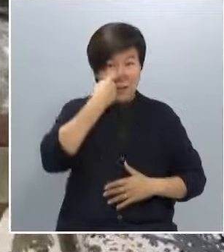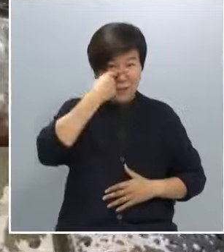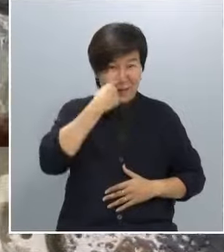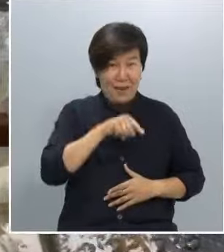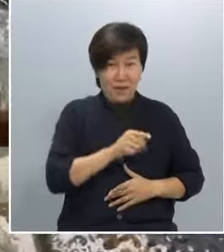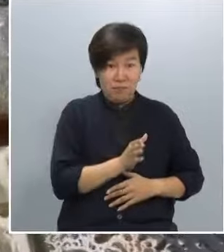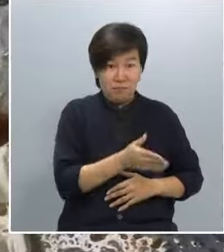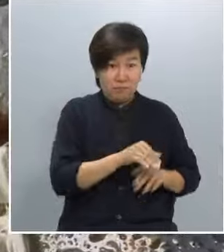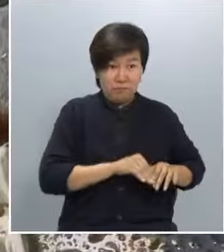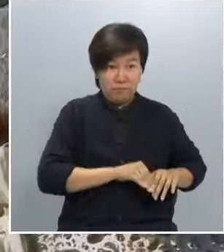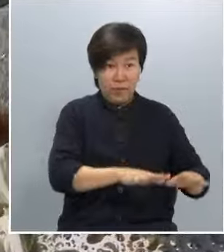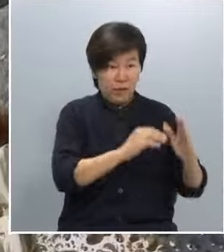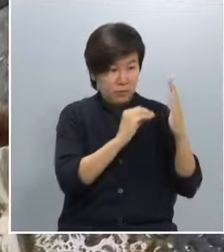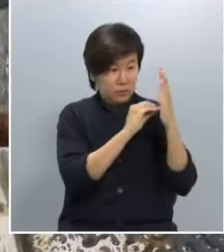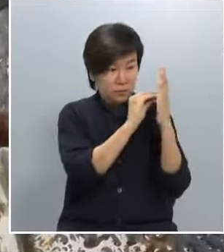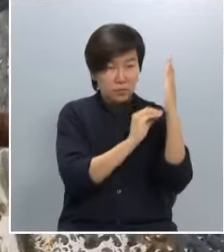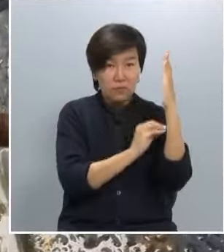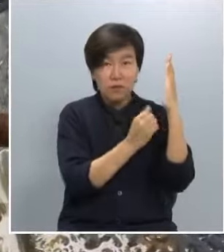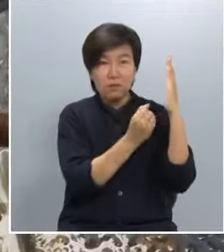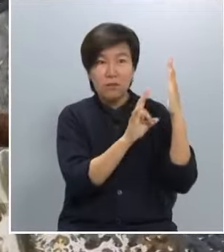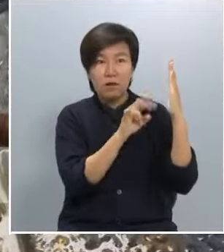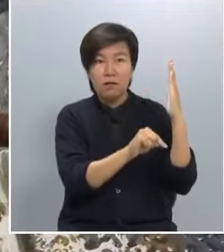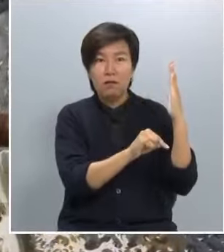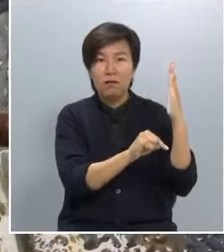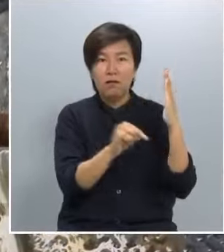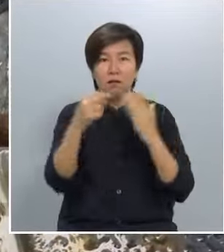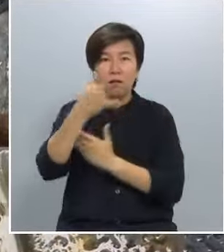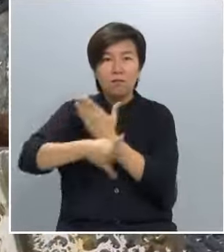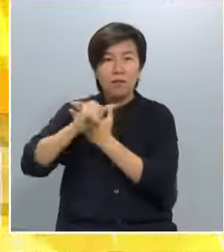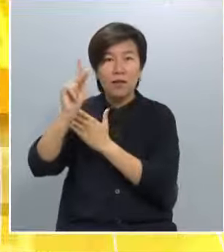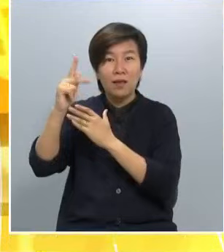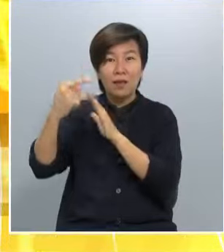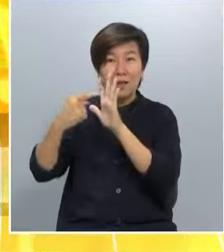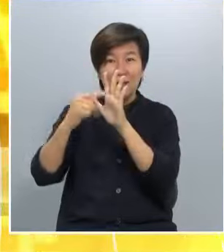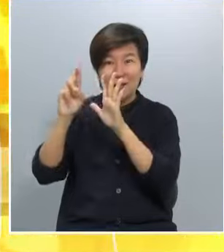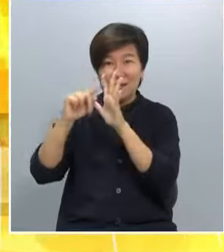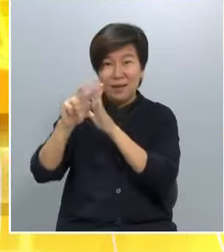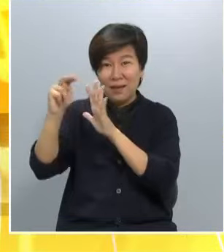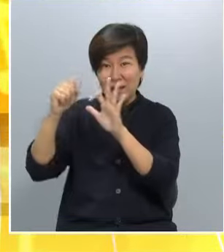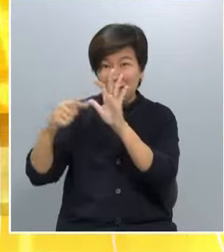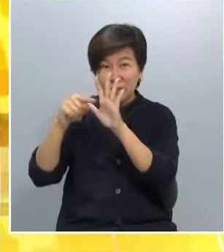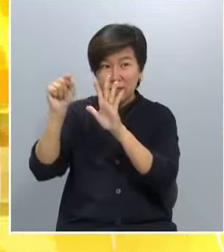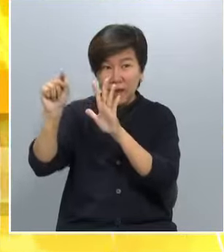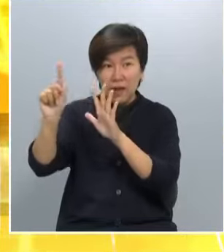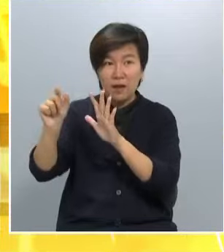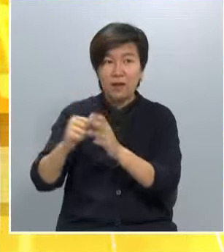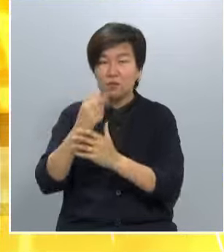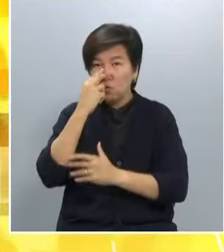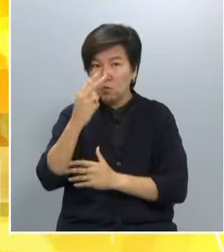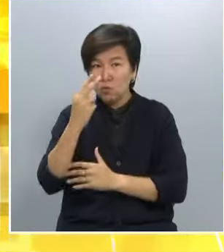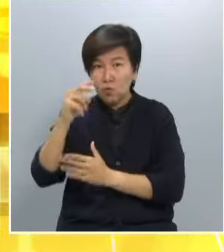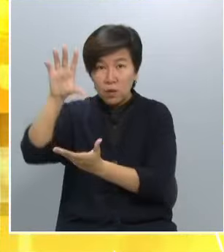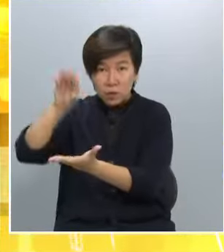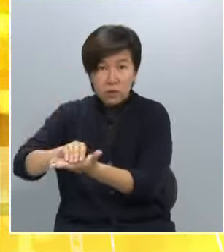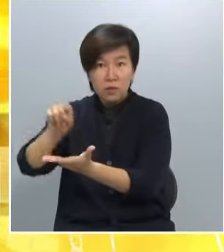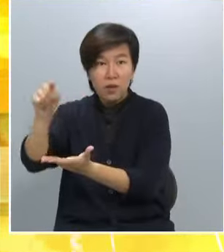17จังหวัดอยู่ในปัจจุบันค่ะถ้าเกิดกหน้าคเค้ามีนะว่าตอนนั้นไอ้ที่ส่งมาเนี่ยเค้าเก็บเอาไว้นะออ